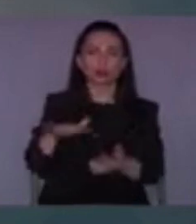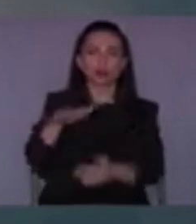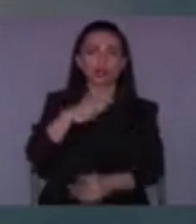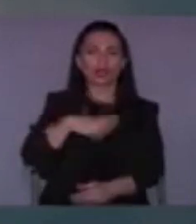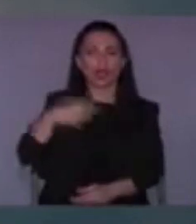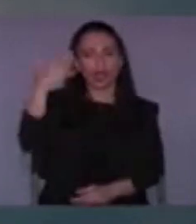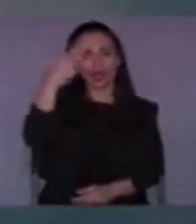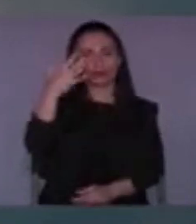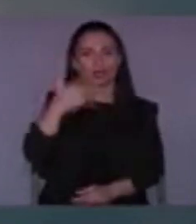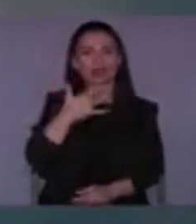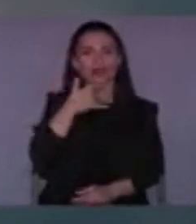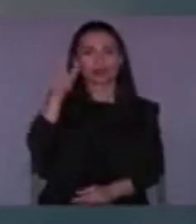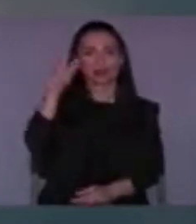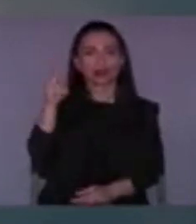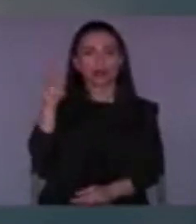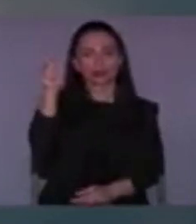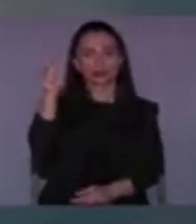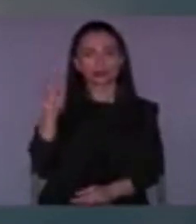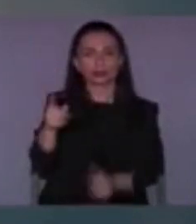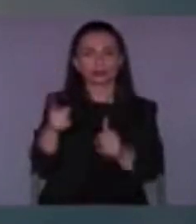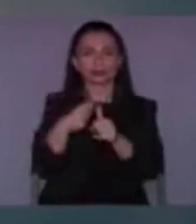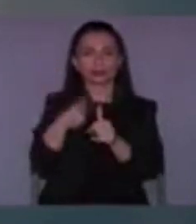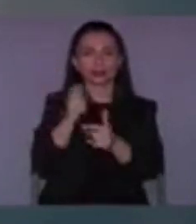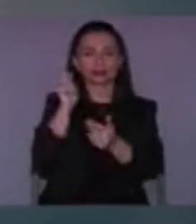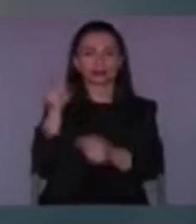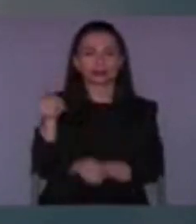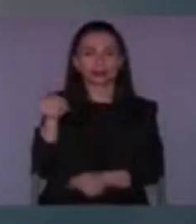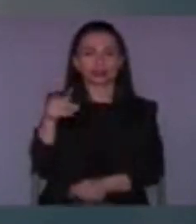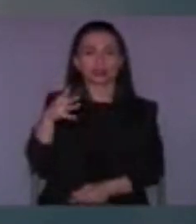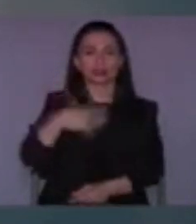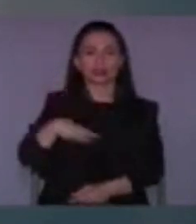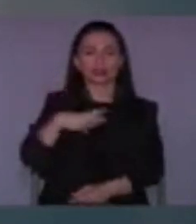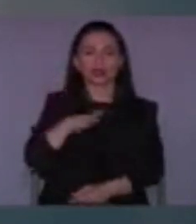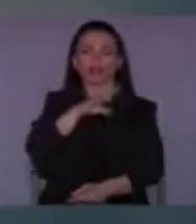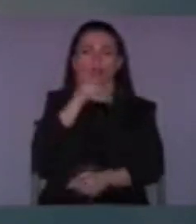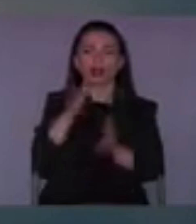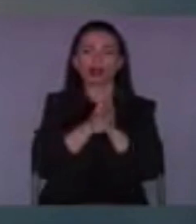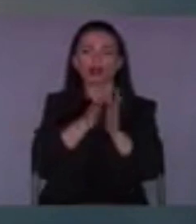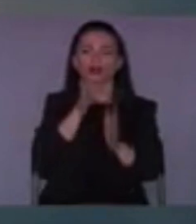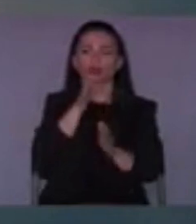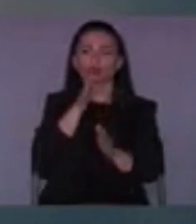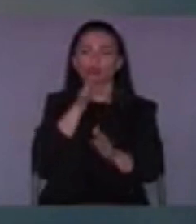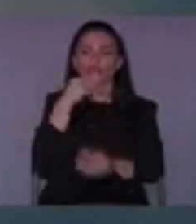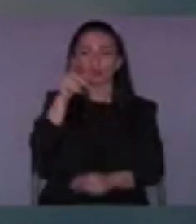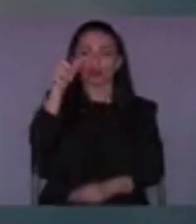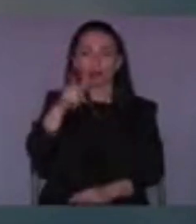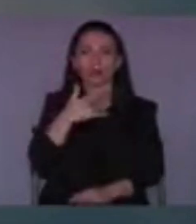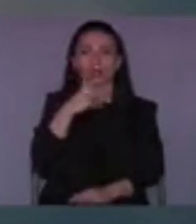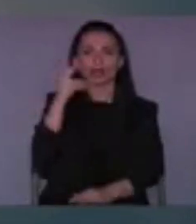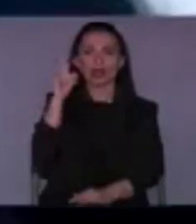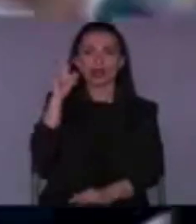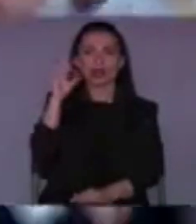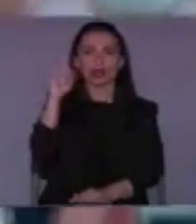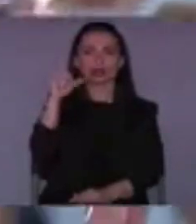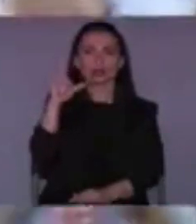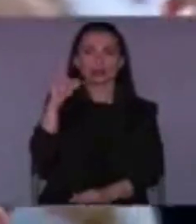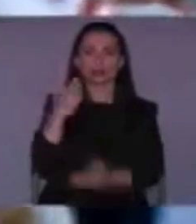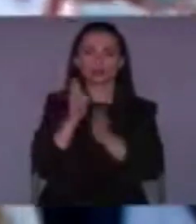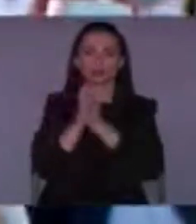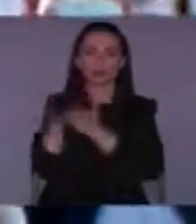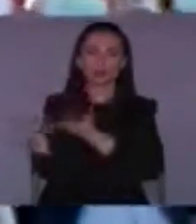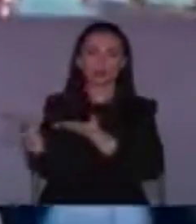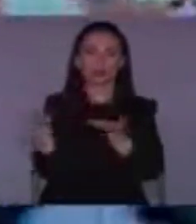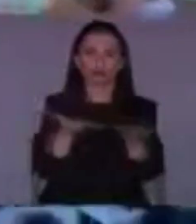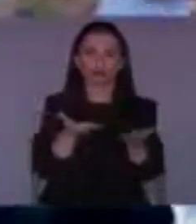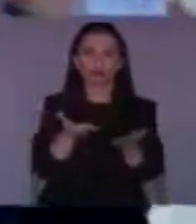ლიოსემა თბილისის მერობის კანდიდატად ასახელებს თბილისის ყველა დროის საუკეთესო მერს კახა გალაძეს. ხთავთ.